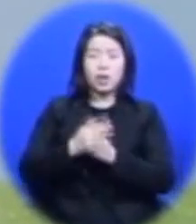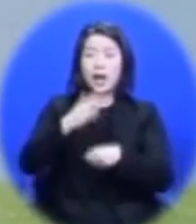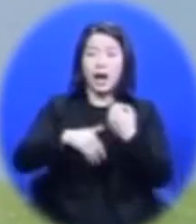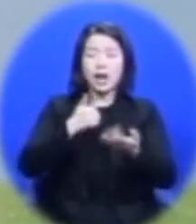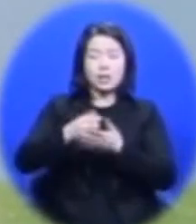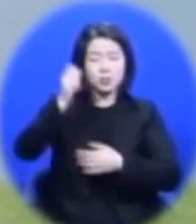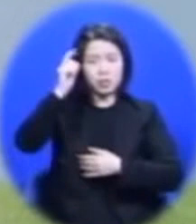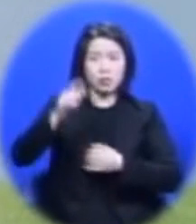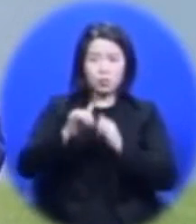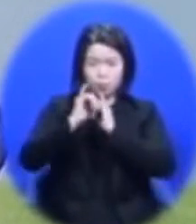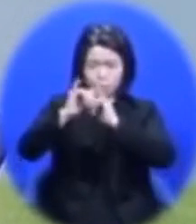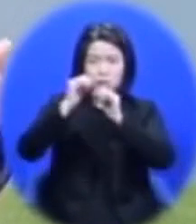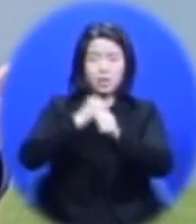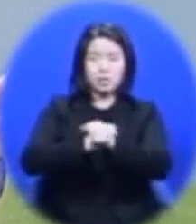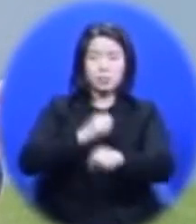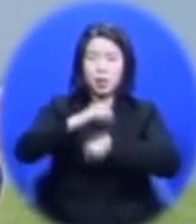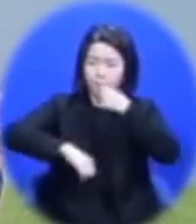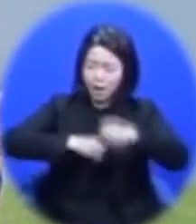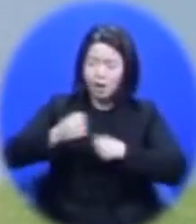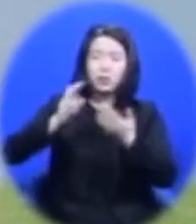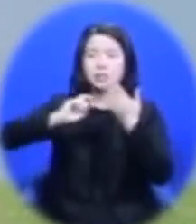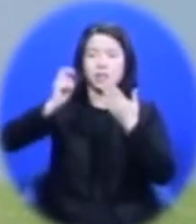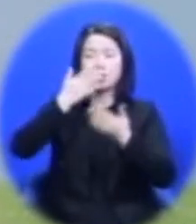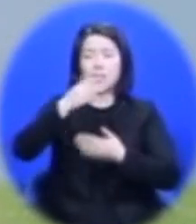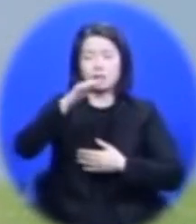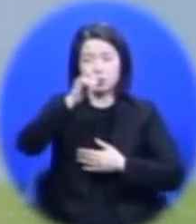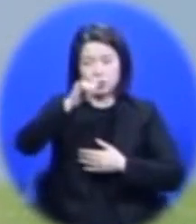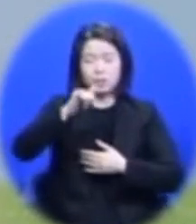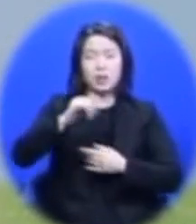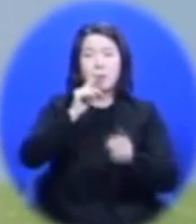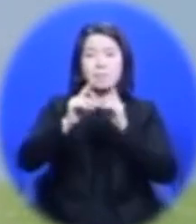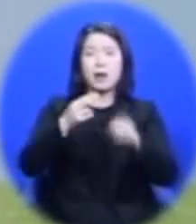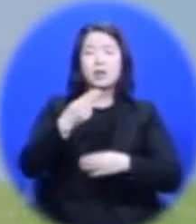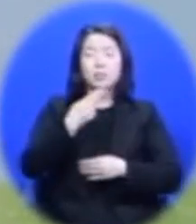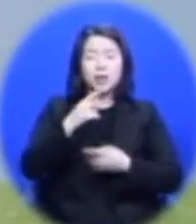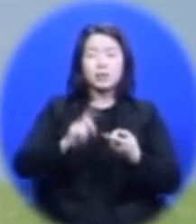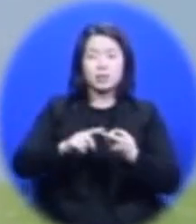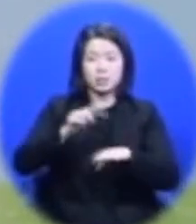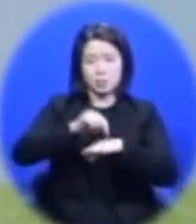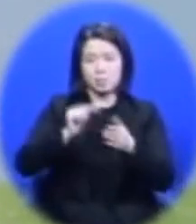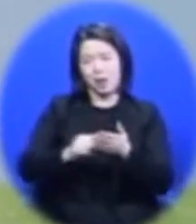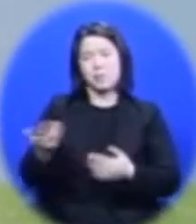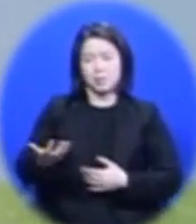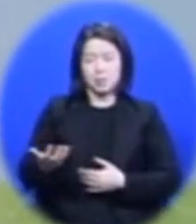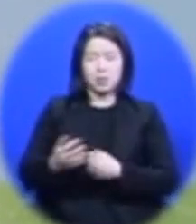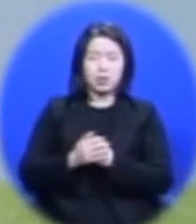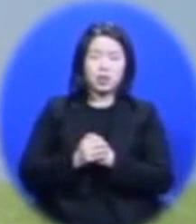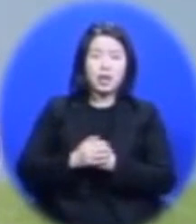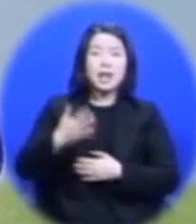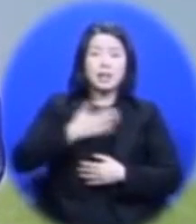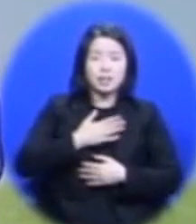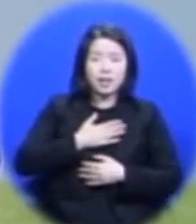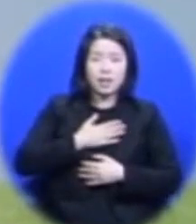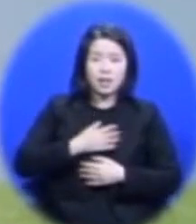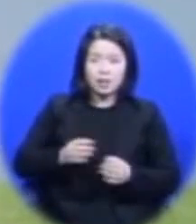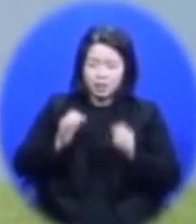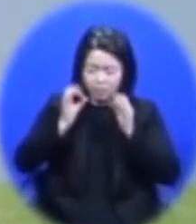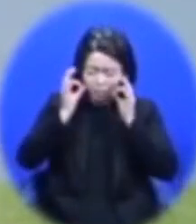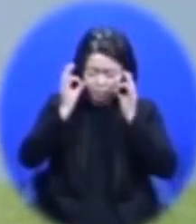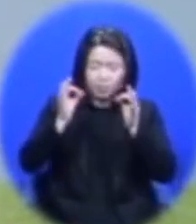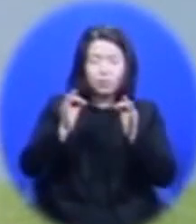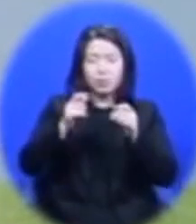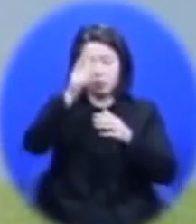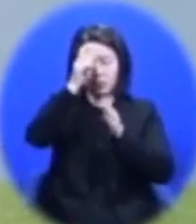탁월하신 위대하심을 마음껏 찬양할 수 있는 말이 없다는 사실이 마음 아픕니다. 나의 열렬한